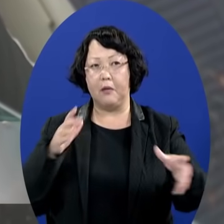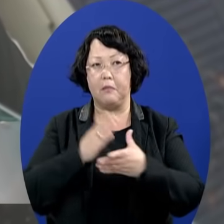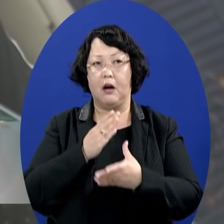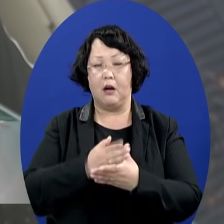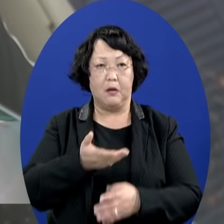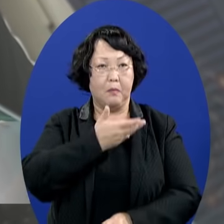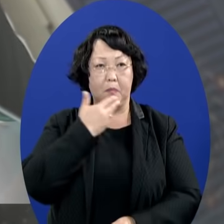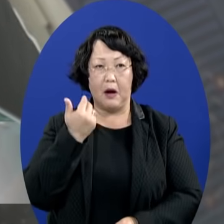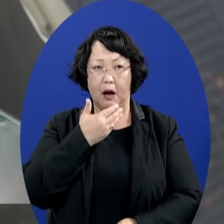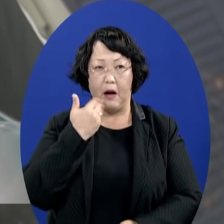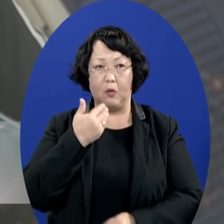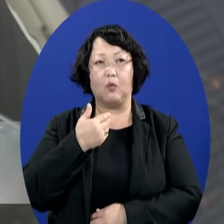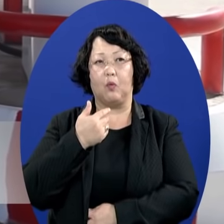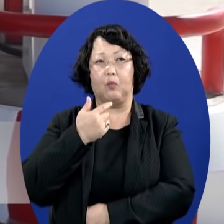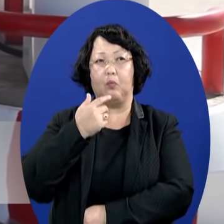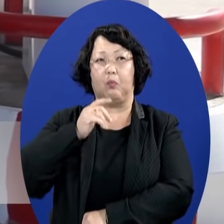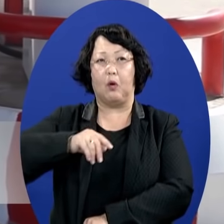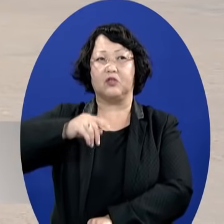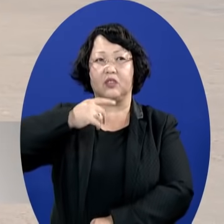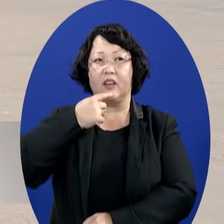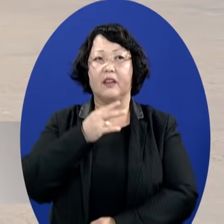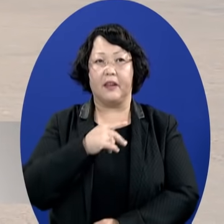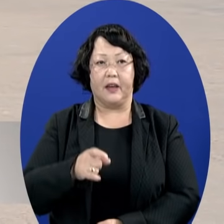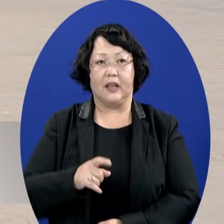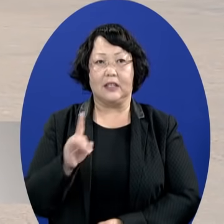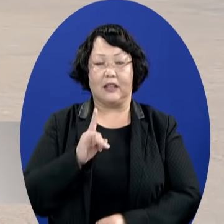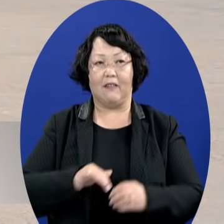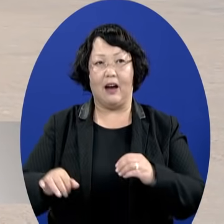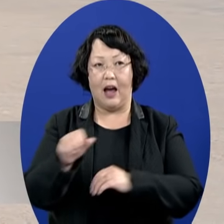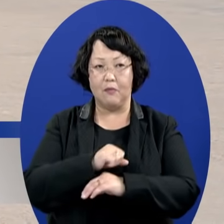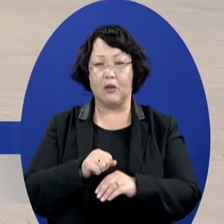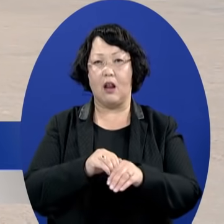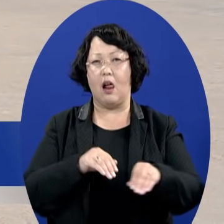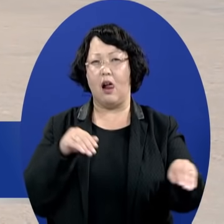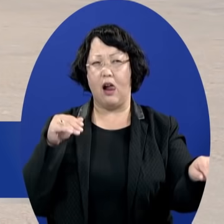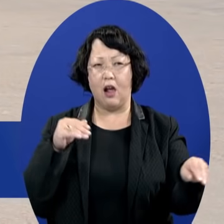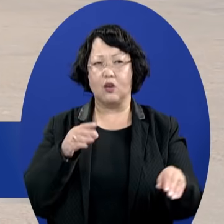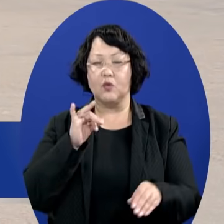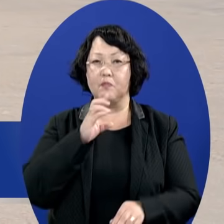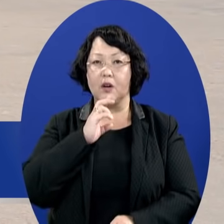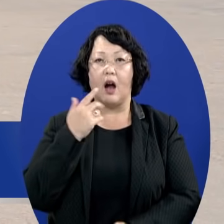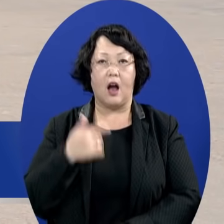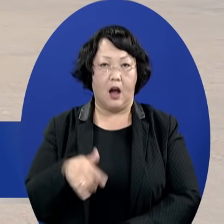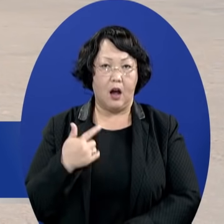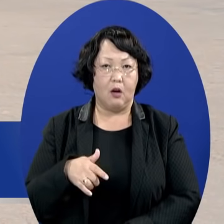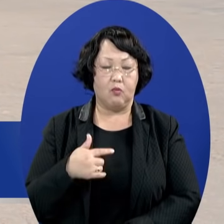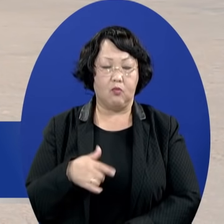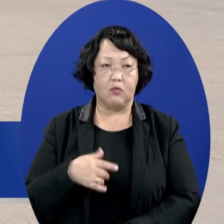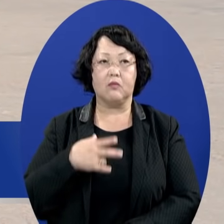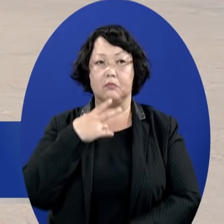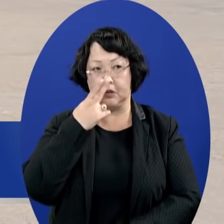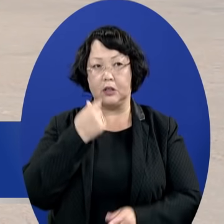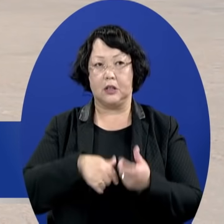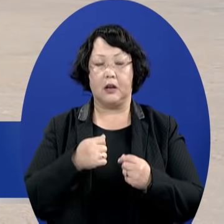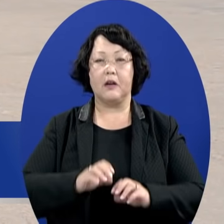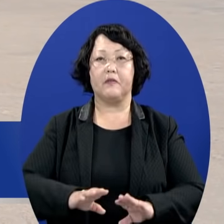одоо татаагүй юм л гэдэг хин цаанаас. Захуу аймагт ямар нэгэн очор дараалал үүсгэсэн зүйлгүй шатхууны хэвэн олгож байна. За